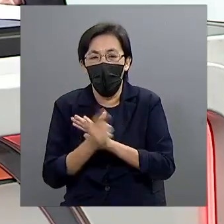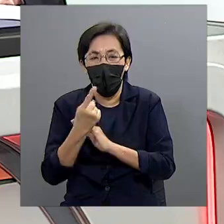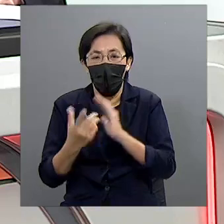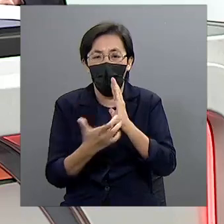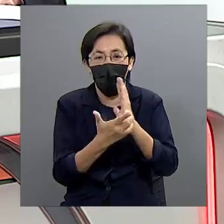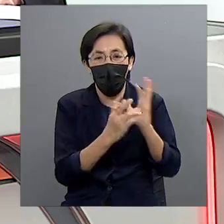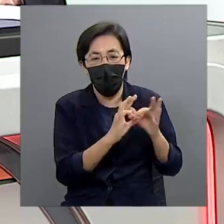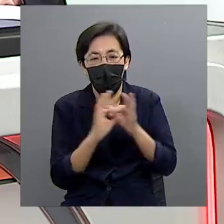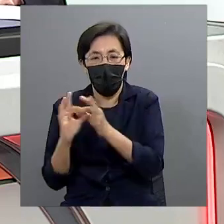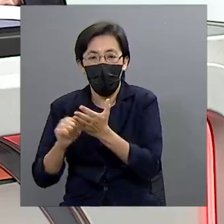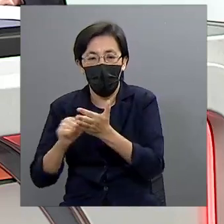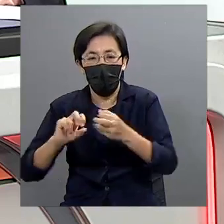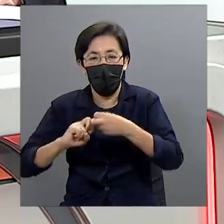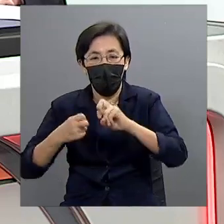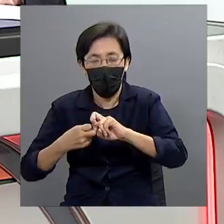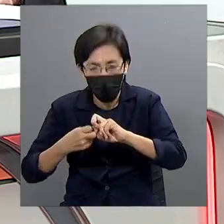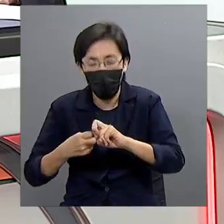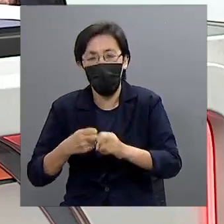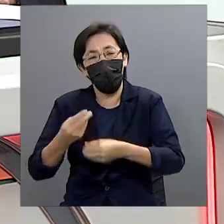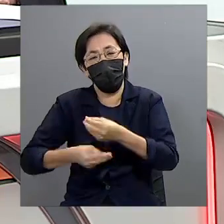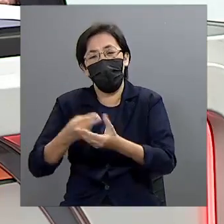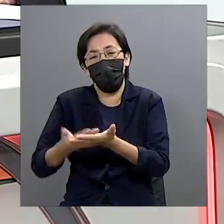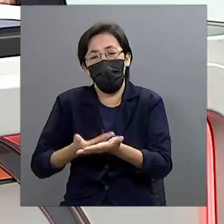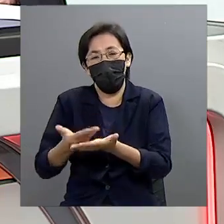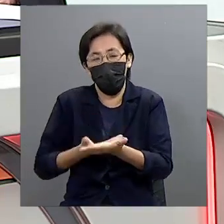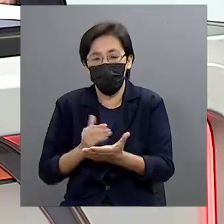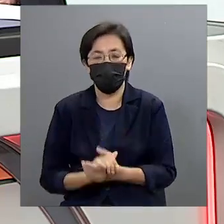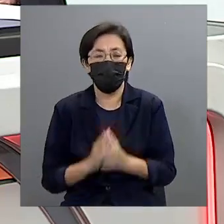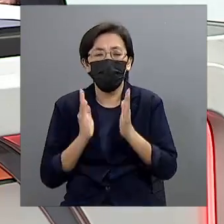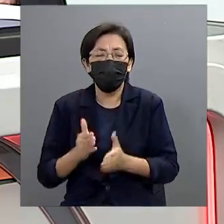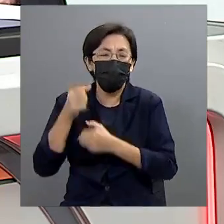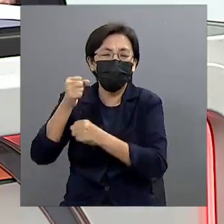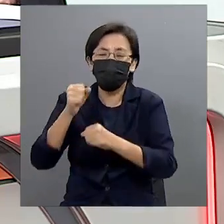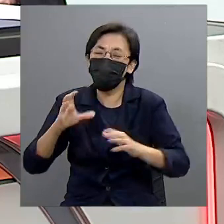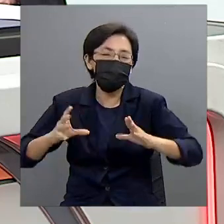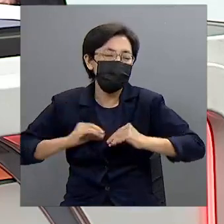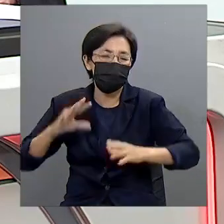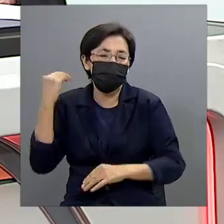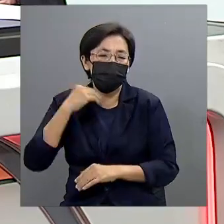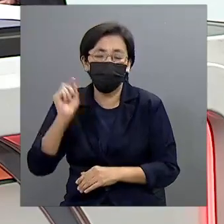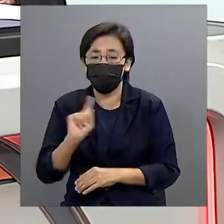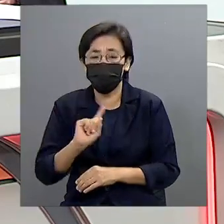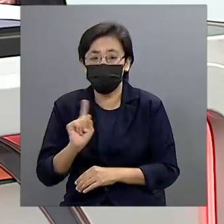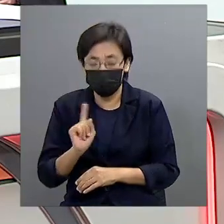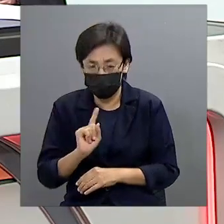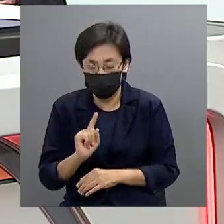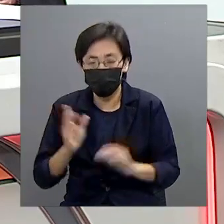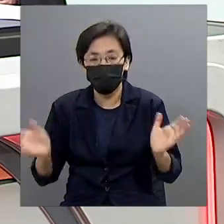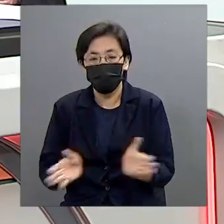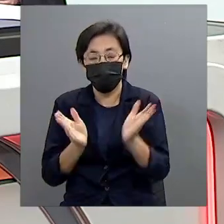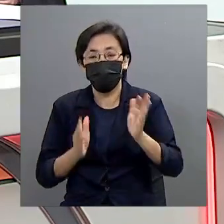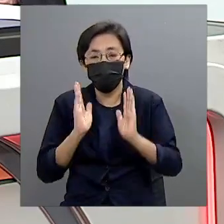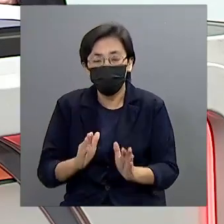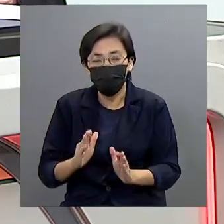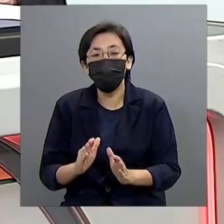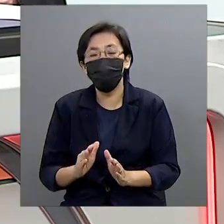าราคาแต่เหตุผลหนึ่งที่ถูกคัดค้านมาโดยตลอดเช่นเดียวกันก็คืออาจจะไปเป็นการส่งเสริมให้คนเนี่ยเข้าถึง